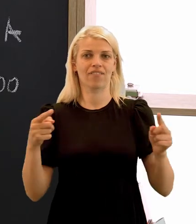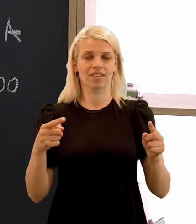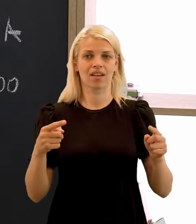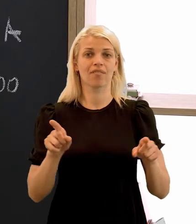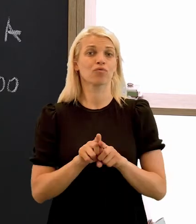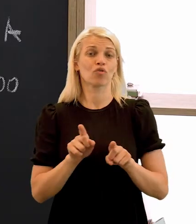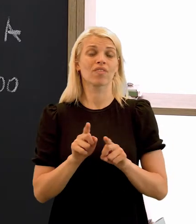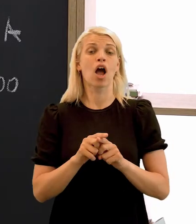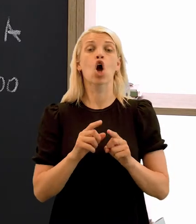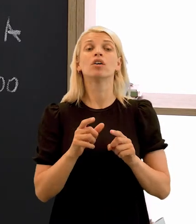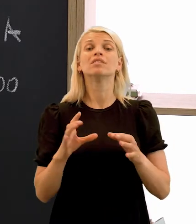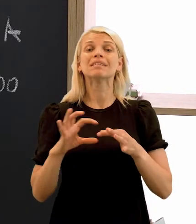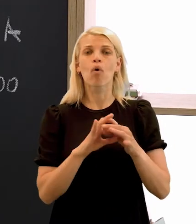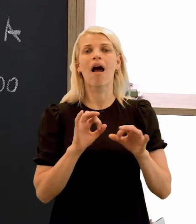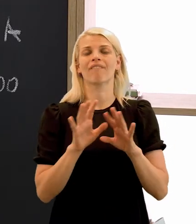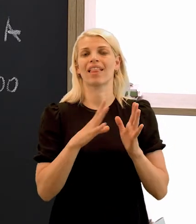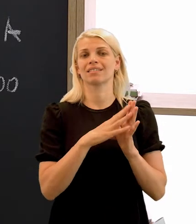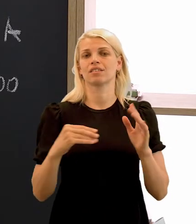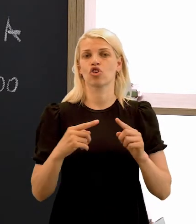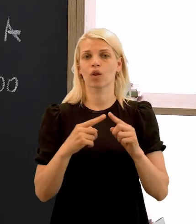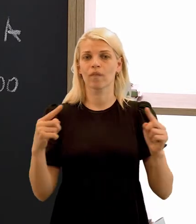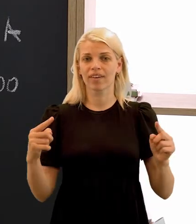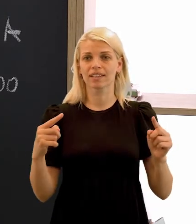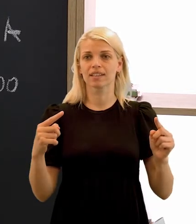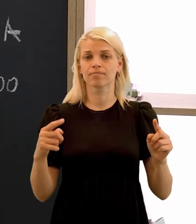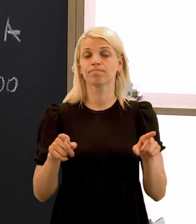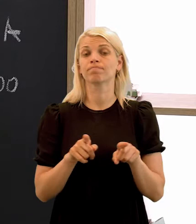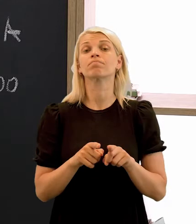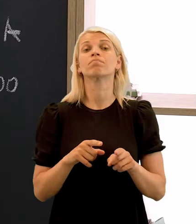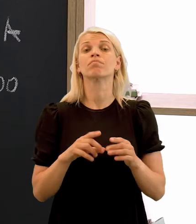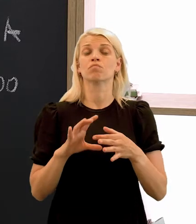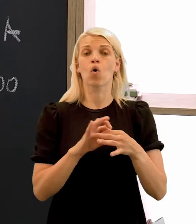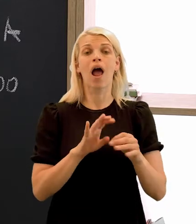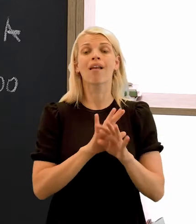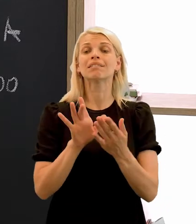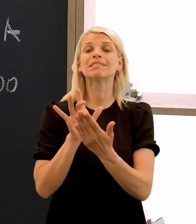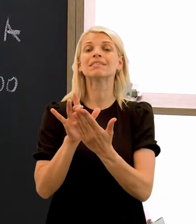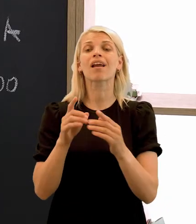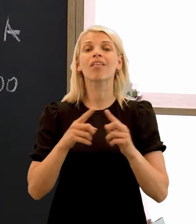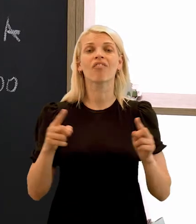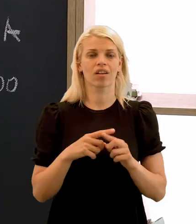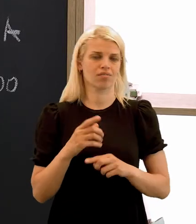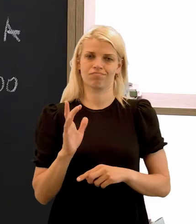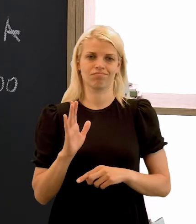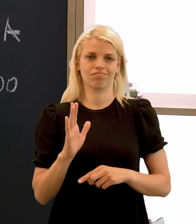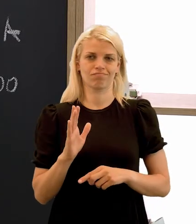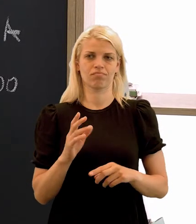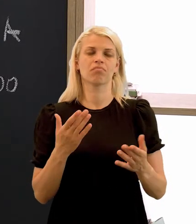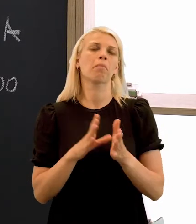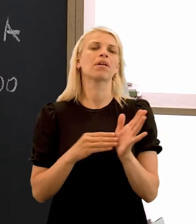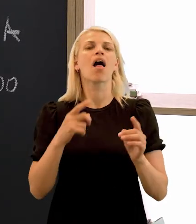spojka môže byť takisto aj na začiatku vety. Spojka nemusí byť iba v strede. Ja môžem povedať